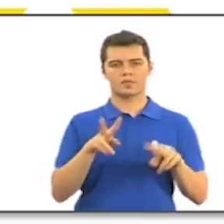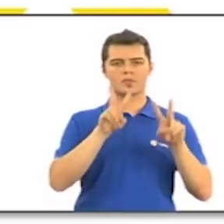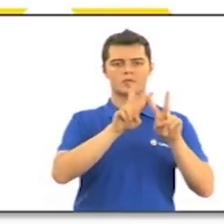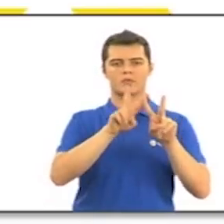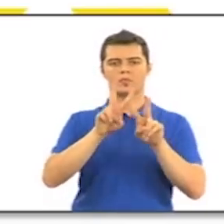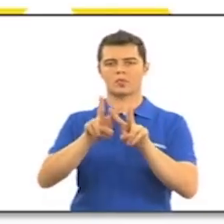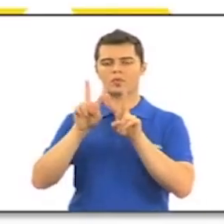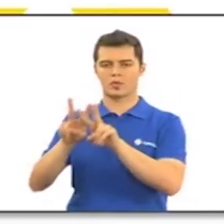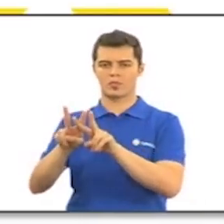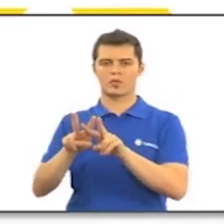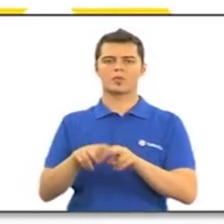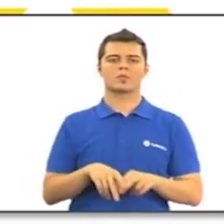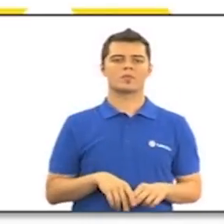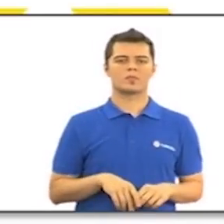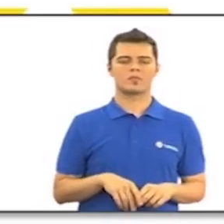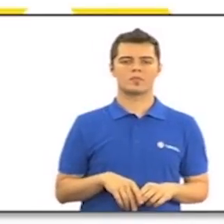Ayrıca